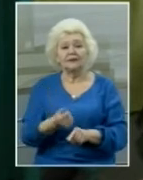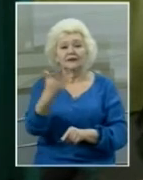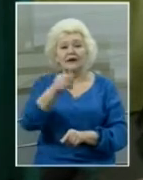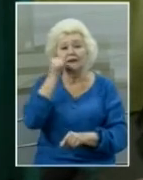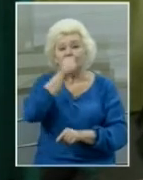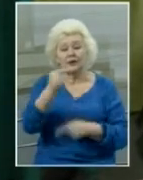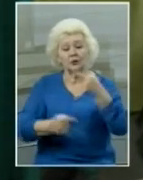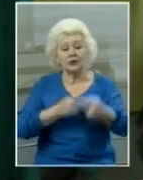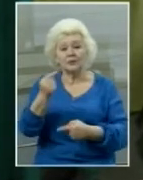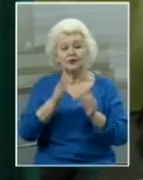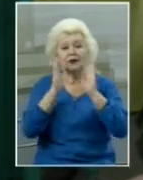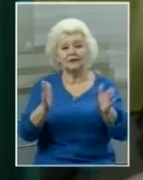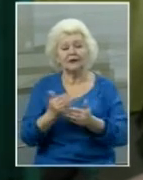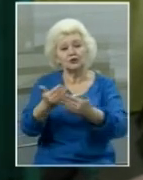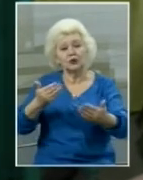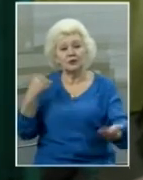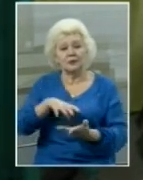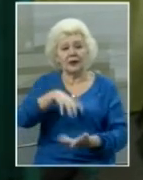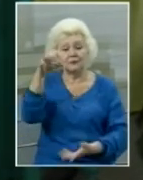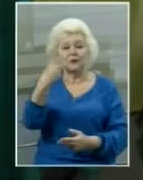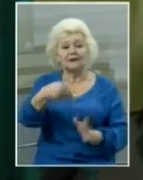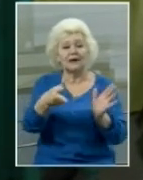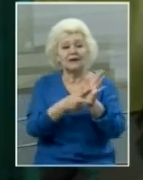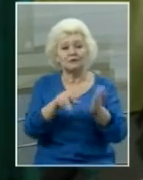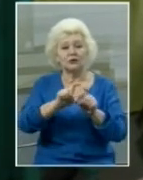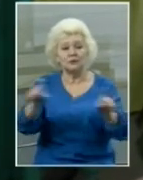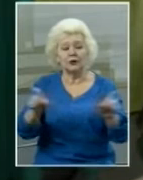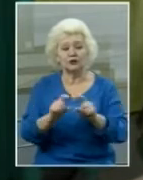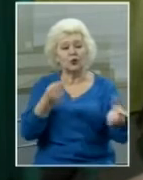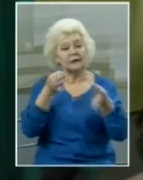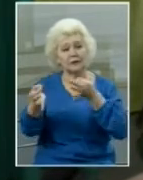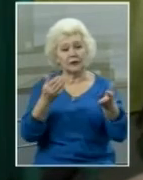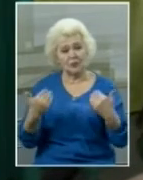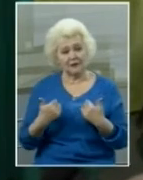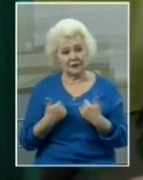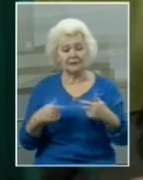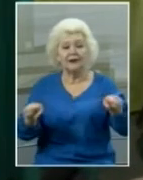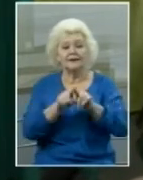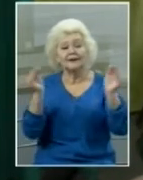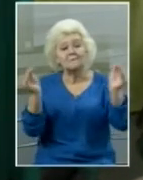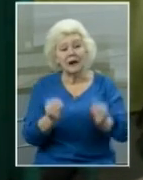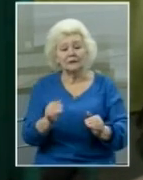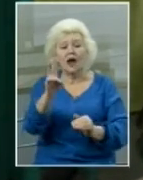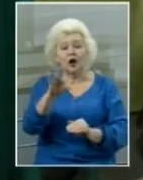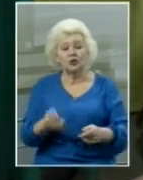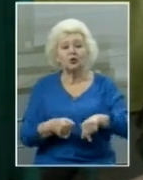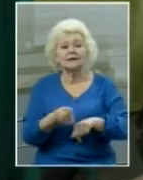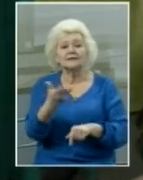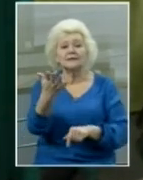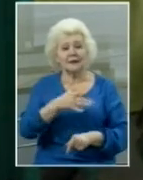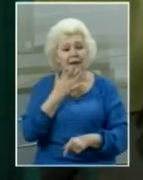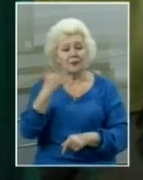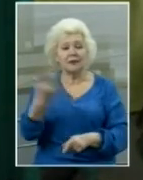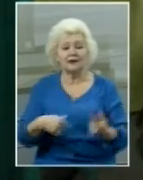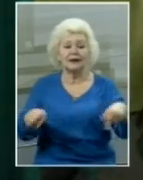Декілька років поспіль і не лише напередодні Великодня 28-ма школа зарекомендувала себе. Така маленька, але настільки